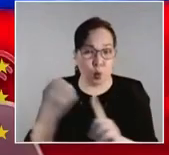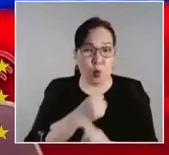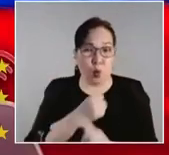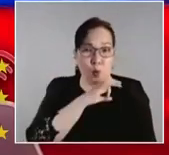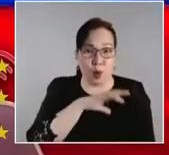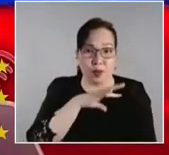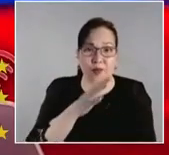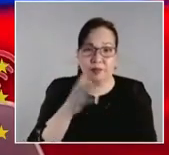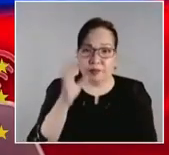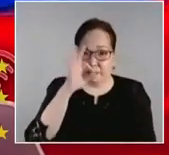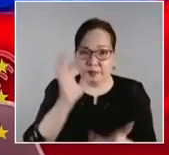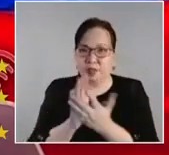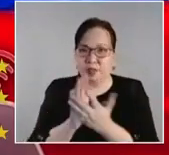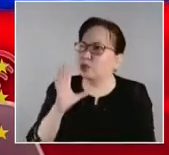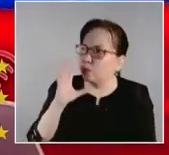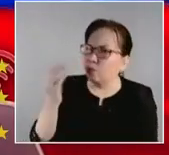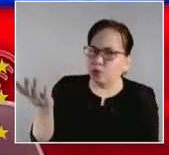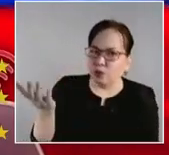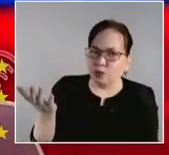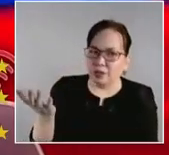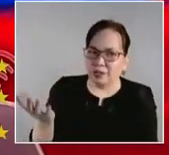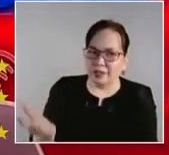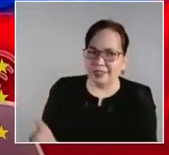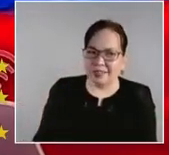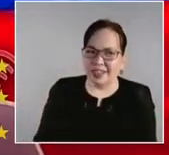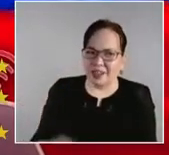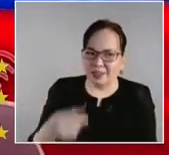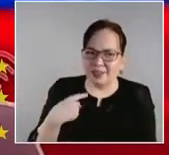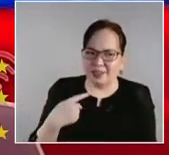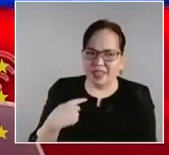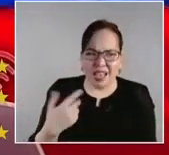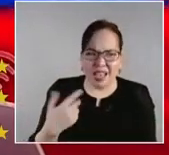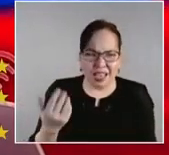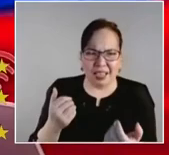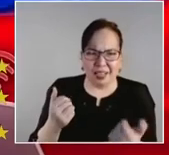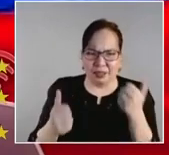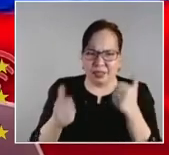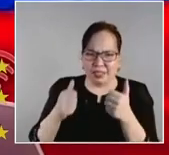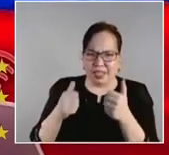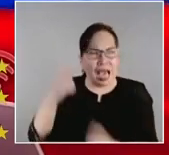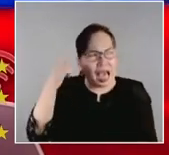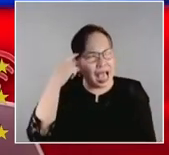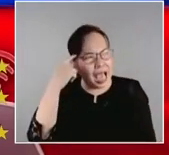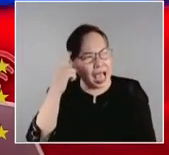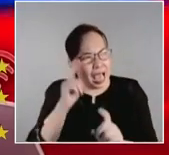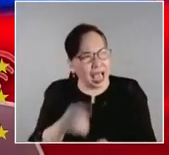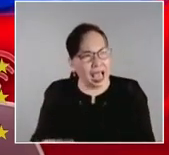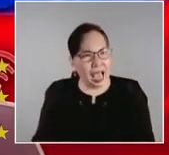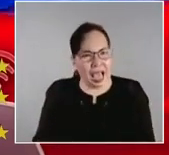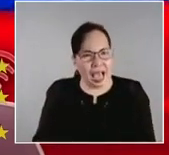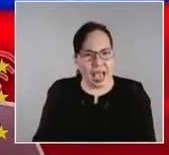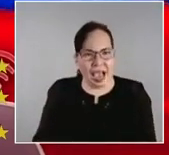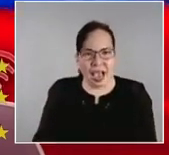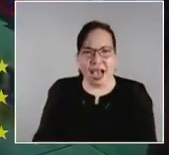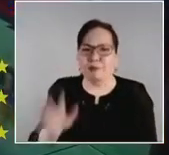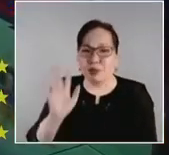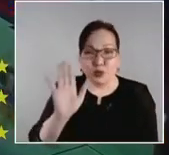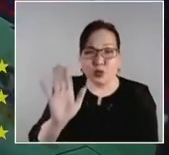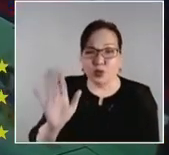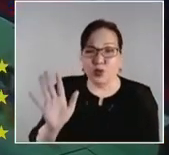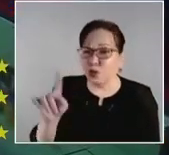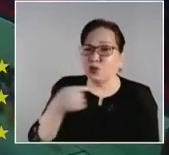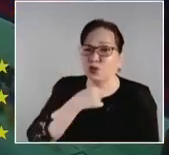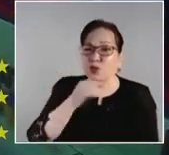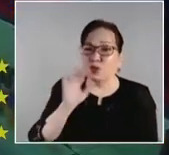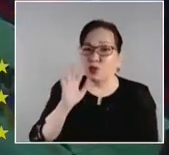people. Isipin ko pa po. I will decide on it. Meron na kayong shortlist. No, let's talk about the shortlist na lang. Who is on